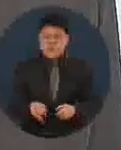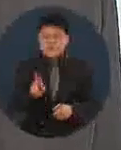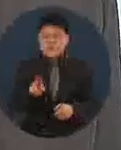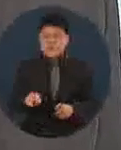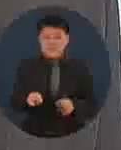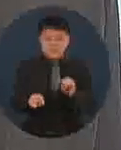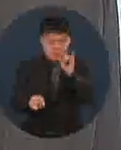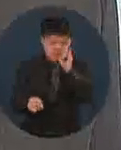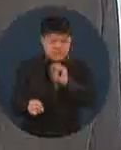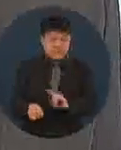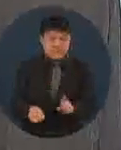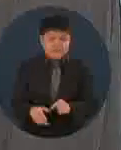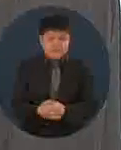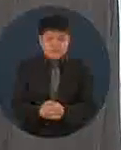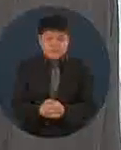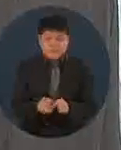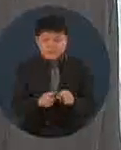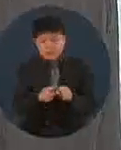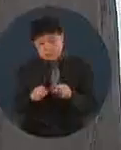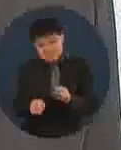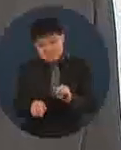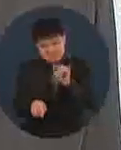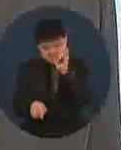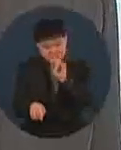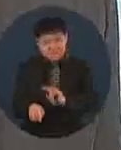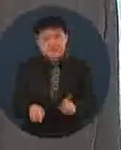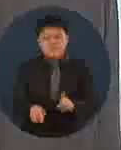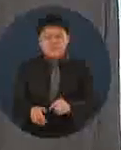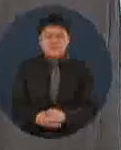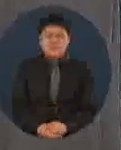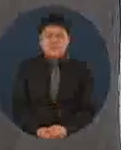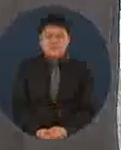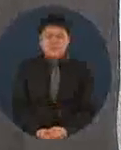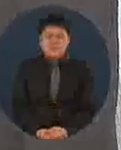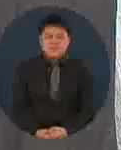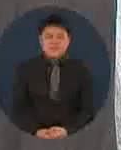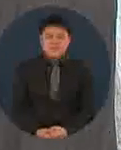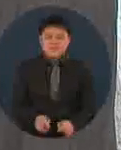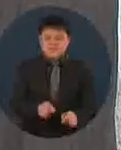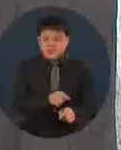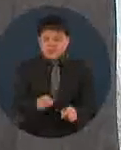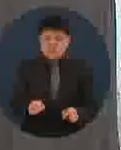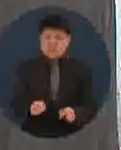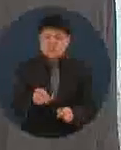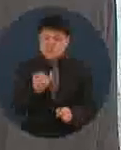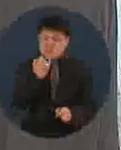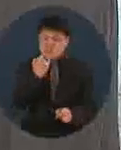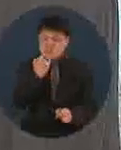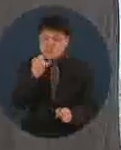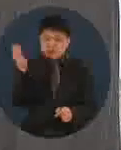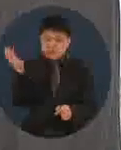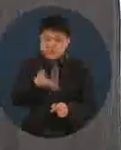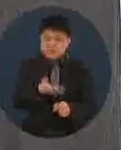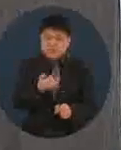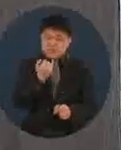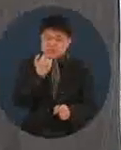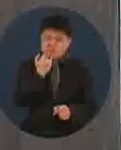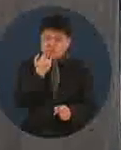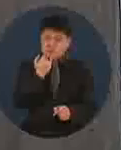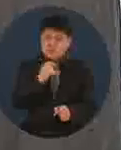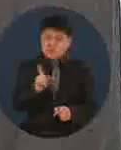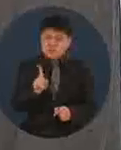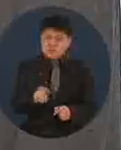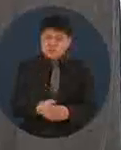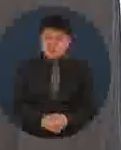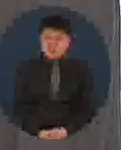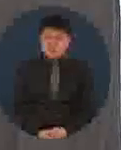수가 있죠. 그러면 젖혀도, 아, 뭐 이렇게 그냥, 늘어도 그만이고, 네. 아마 끊어도 그만일 끊어도 것 되네요. 같습니다.